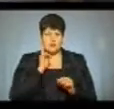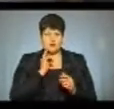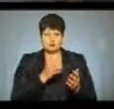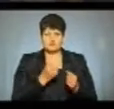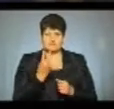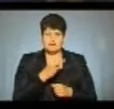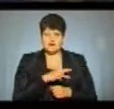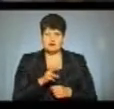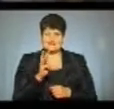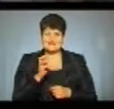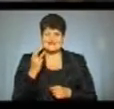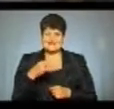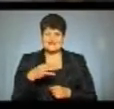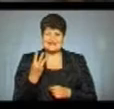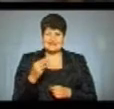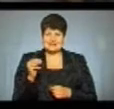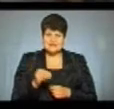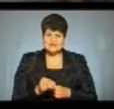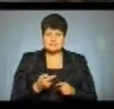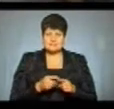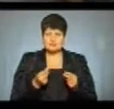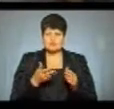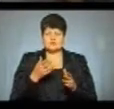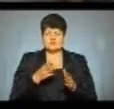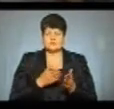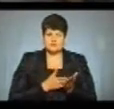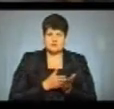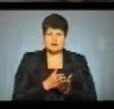2 мільйони 333 тисячі. Ці кошти підуть на завершення